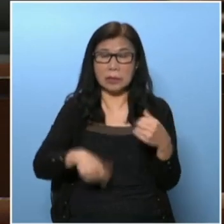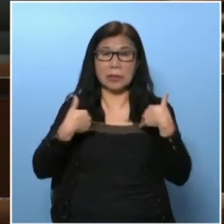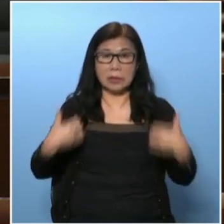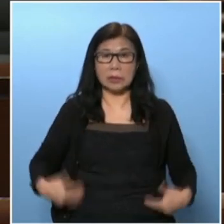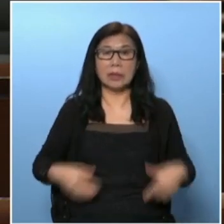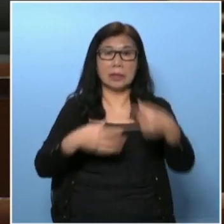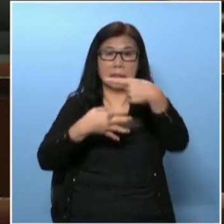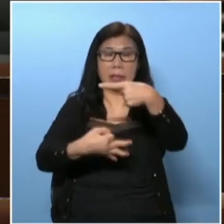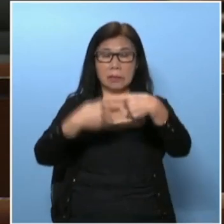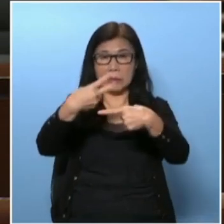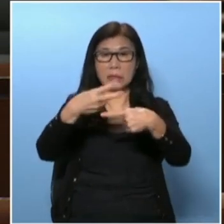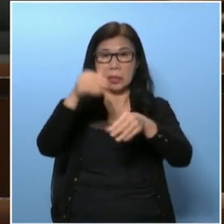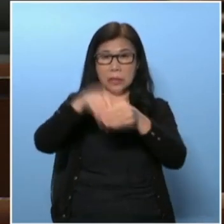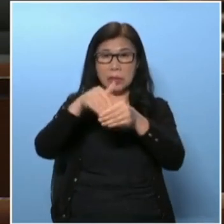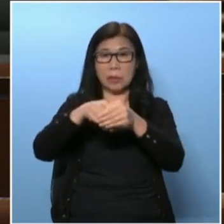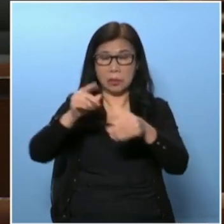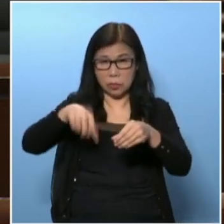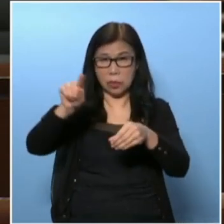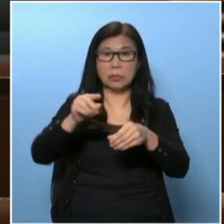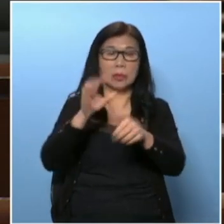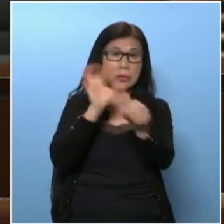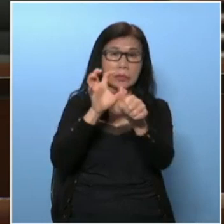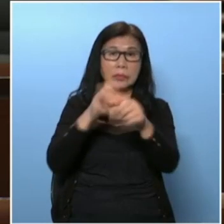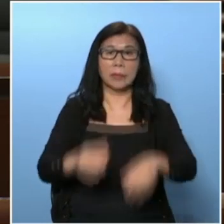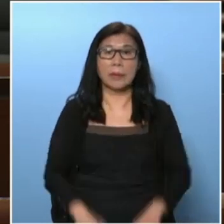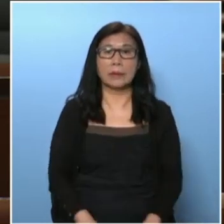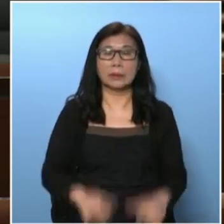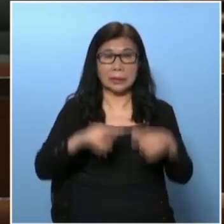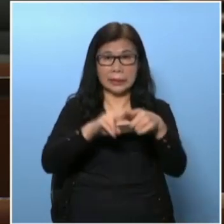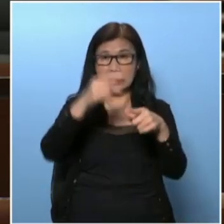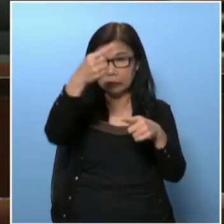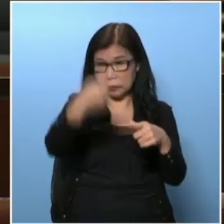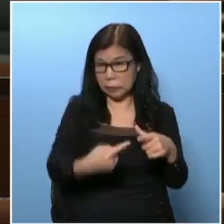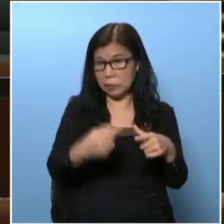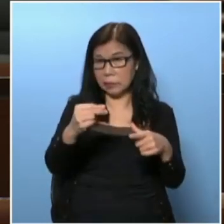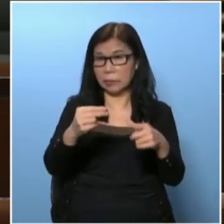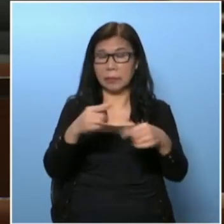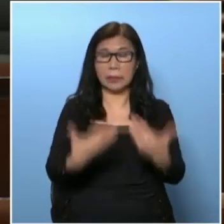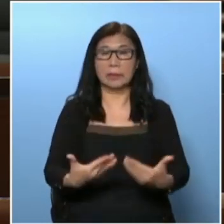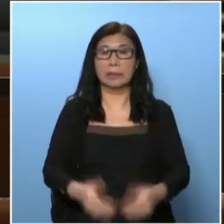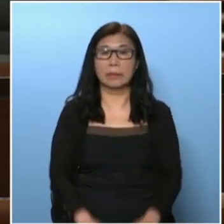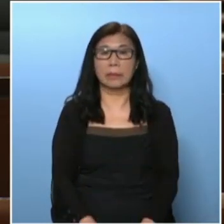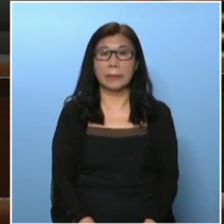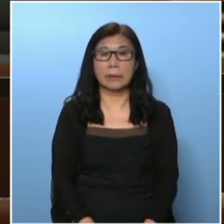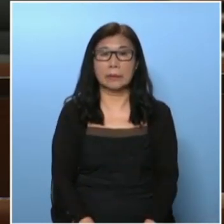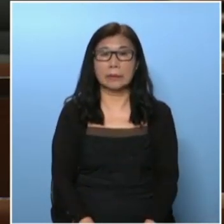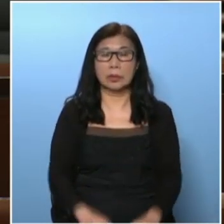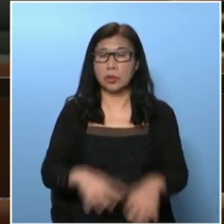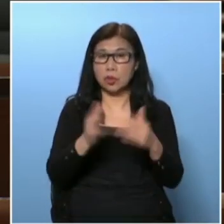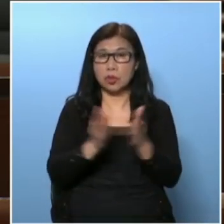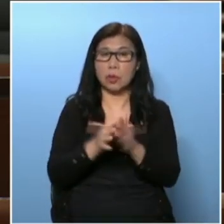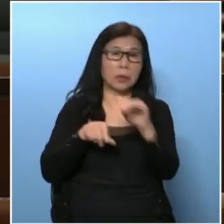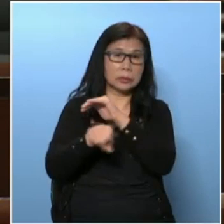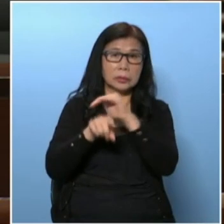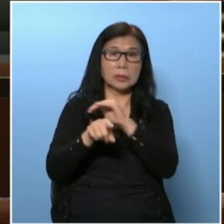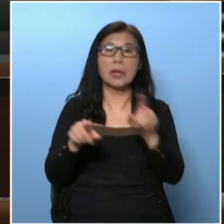2/3通過譴責。我引咁多咧，其實我想講咧，就係大家睇到咧呢一啲所有嘅指